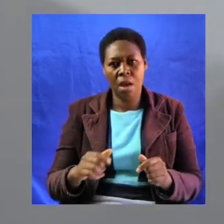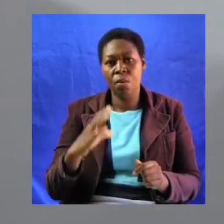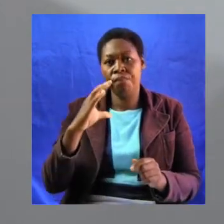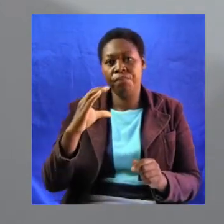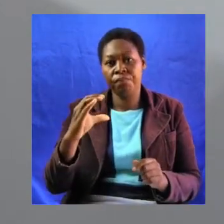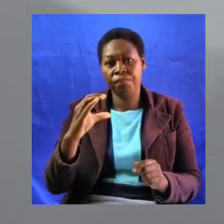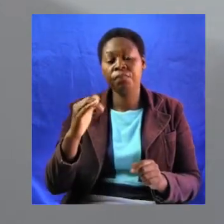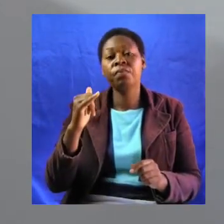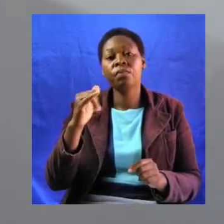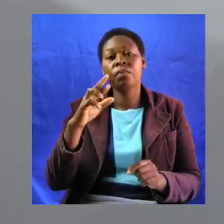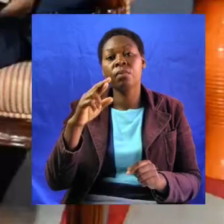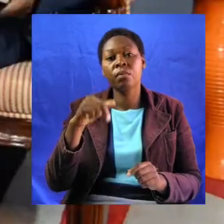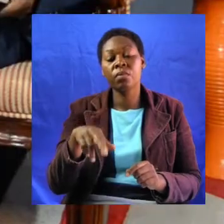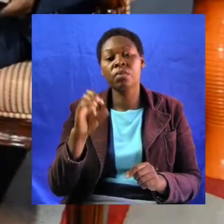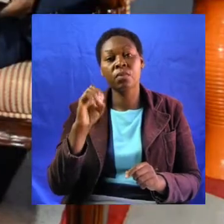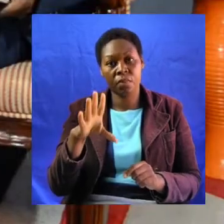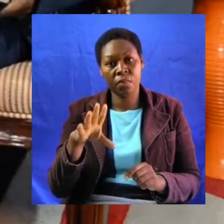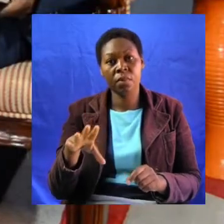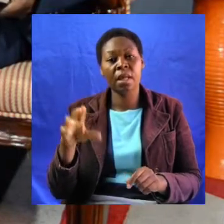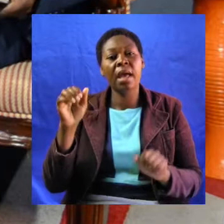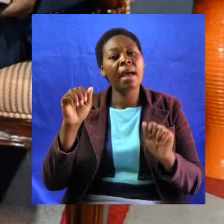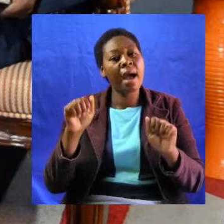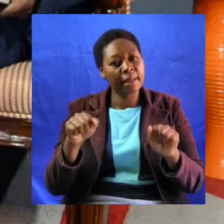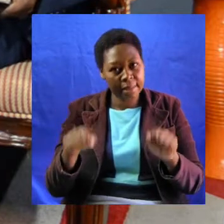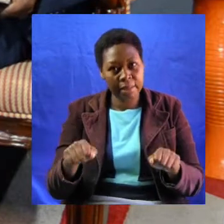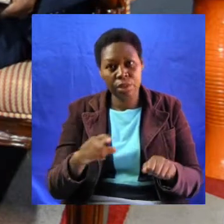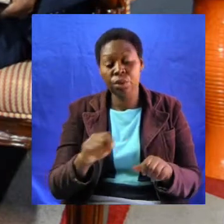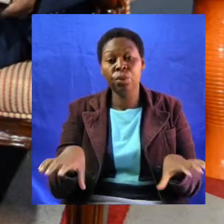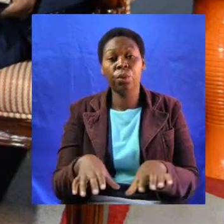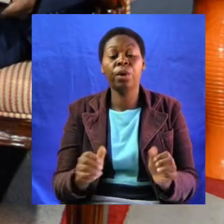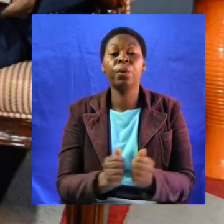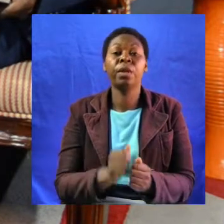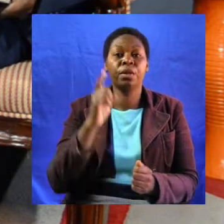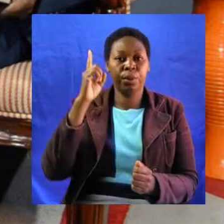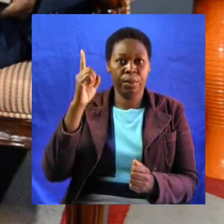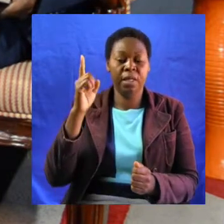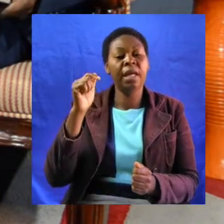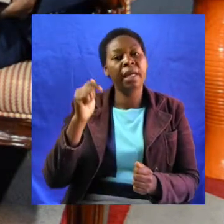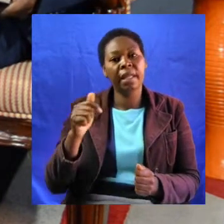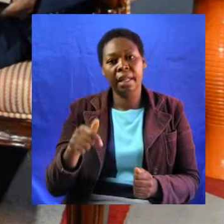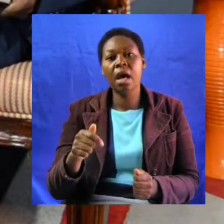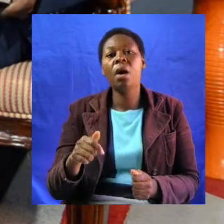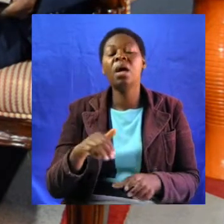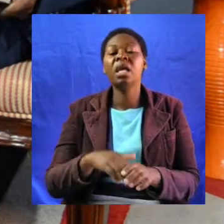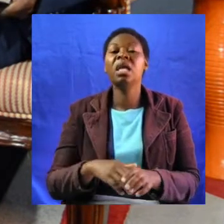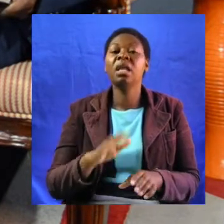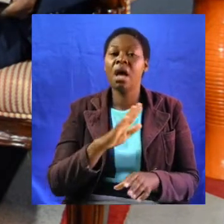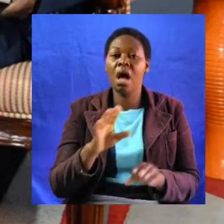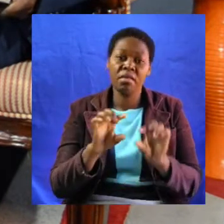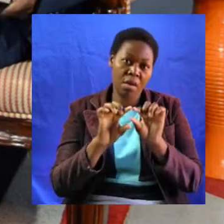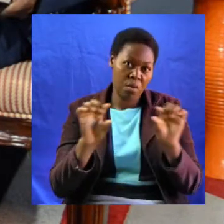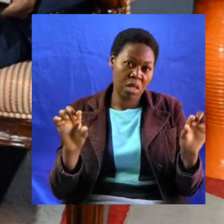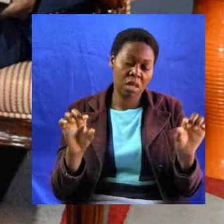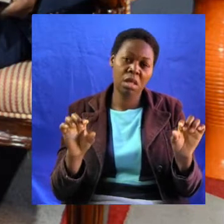Cyrus ari kubvuma kushanda naMwari. Ndoda kuti muise nemashoko pati kuti